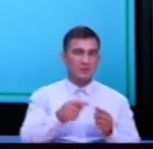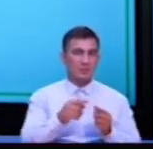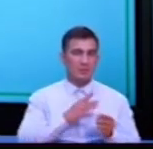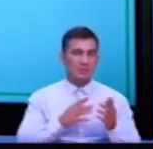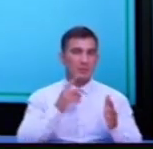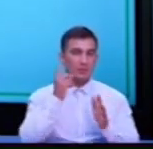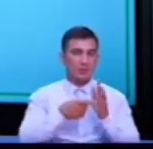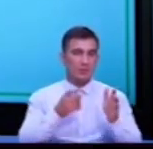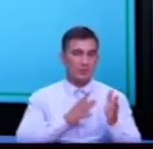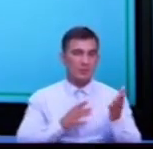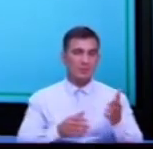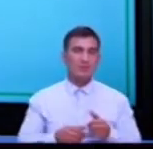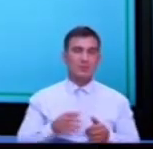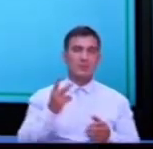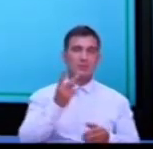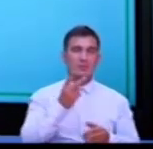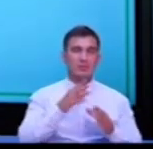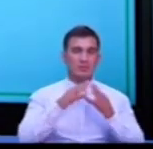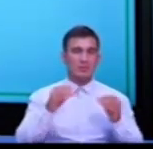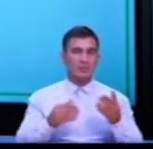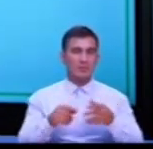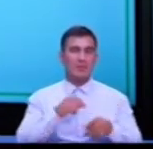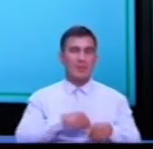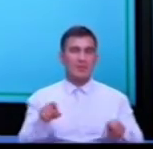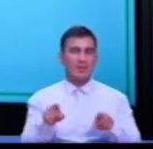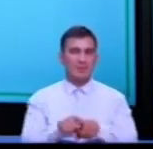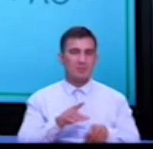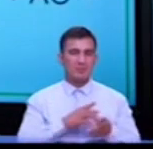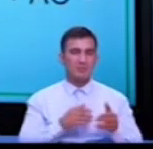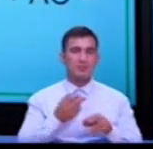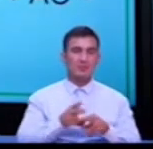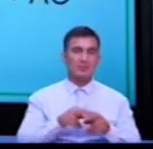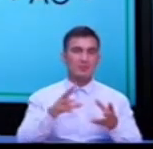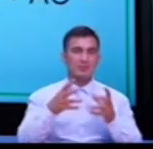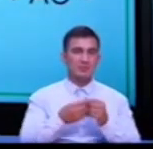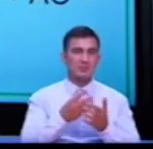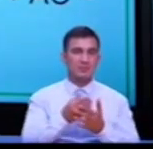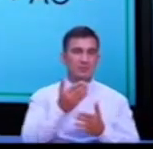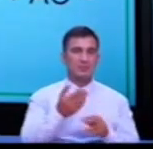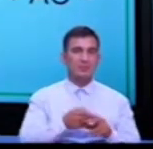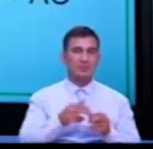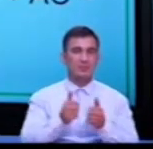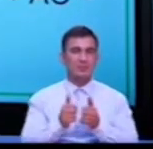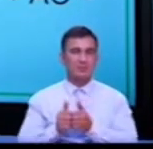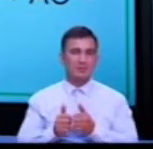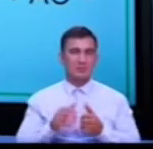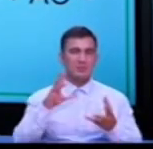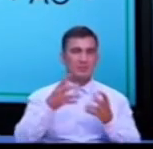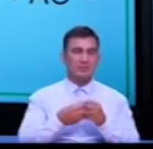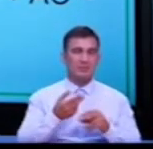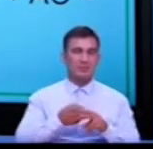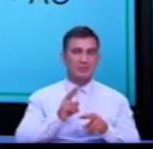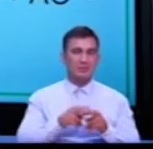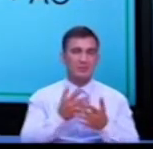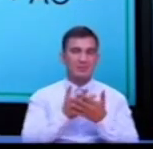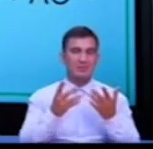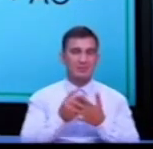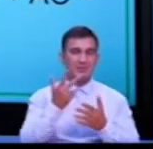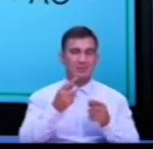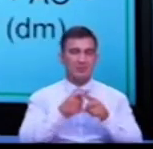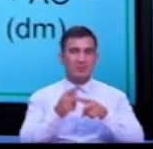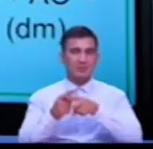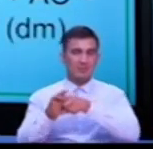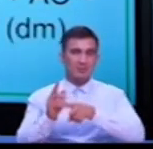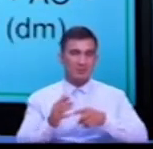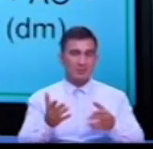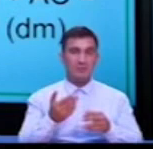teng ekanligi ma'lum bo'ldi. 2-chi uchburchakda ham xuddi shunday, ularni barcha tomonlari 3 ta tomonni uzunliklari yig'indisini